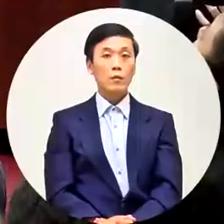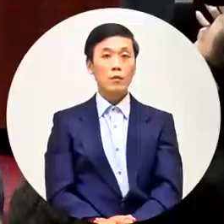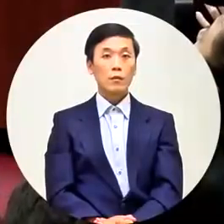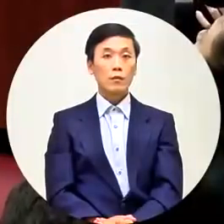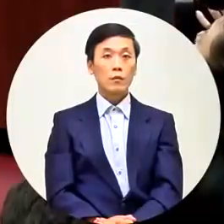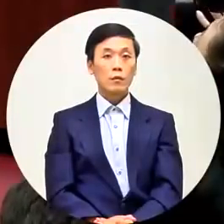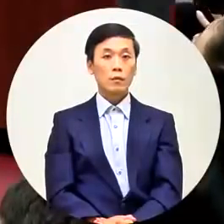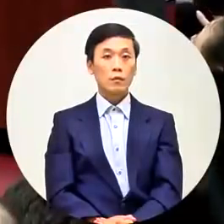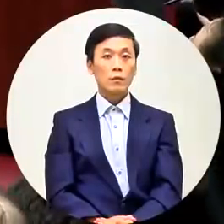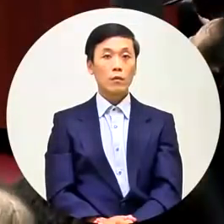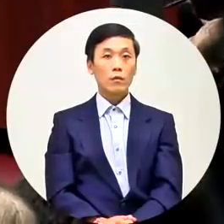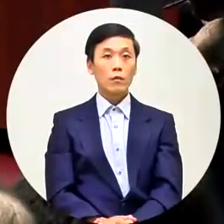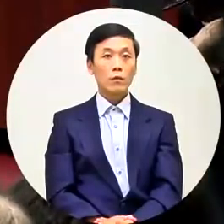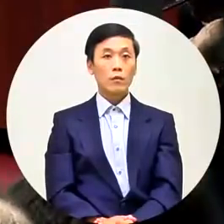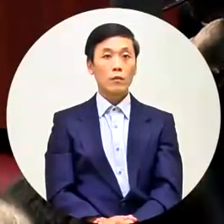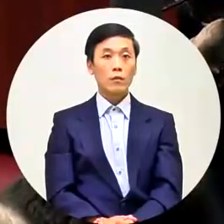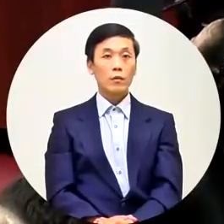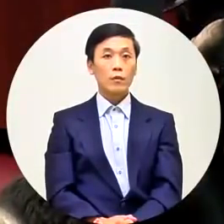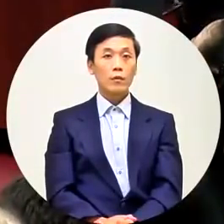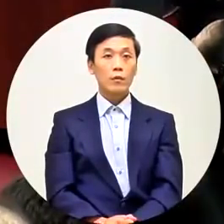谢谢。